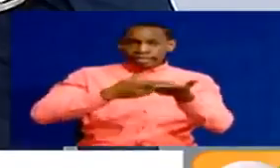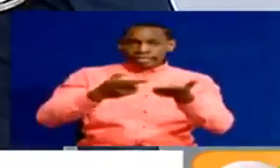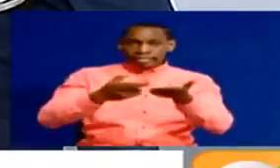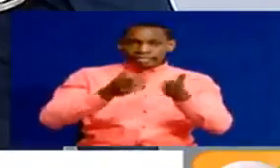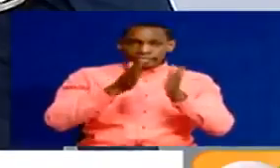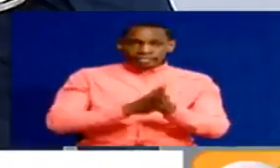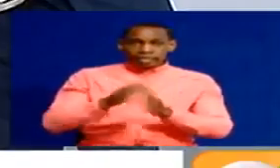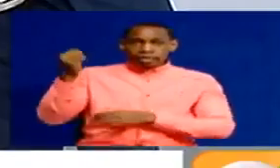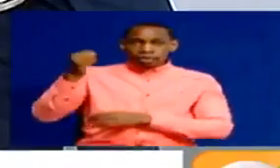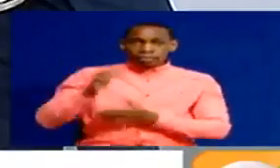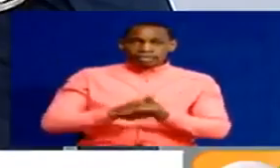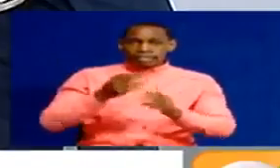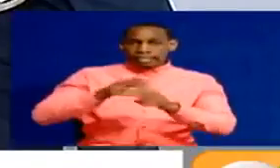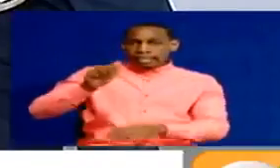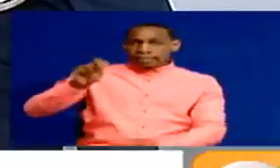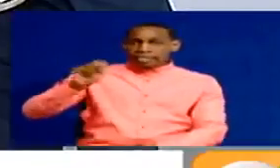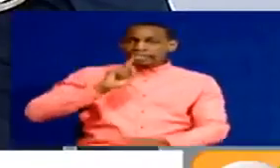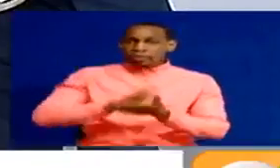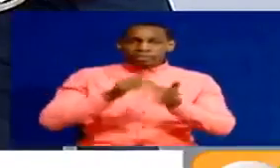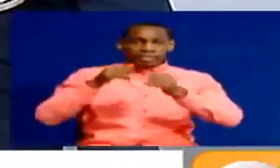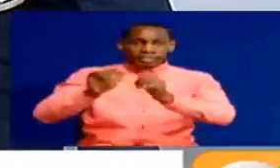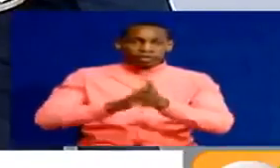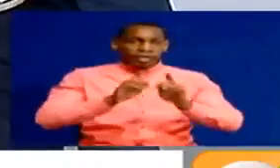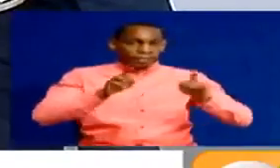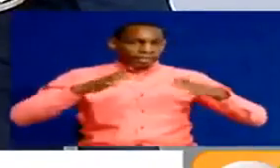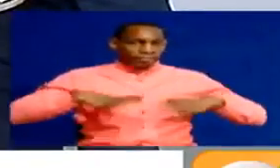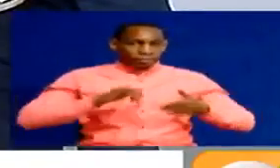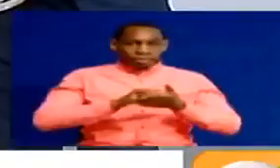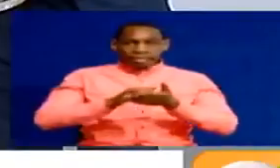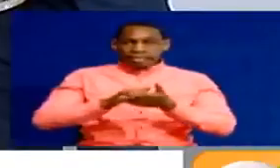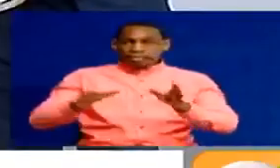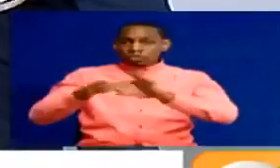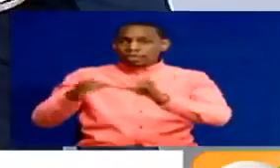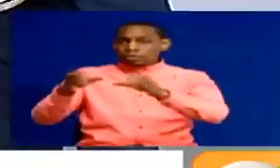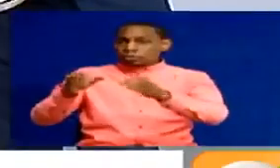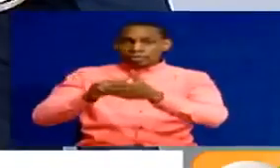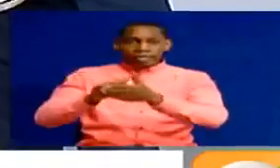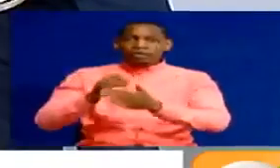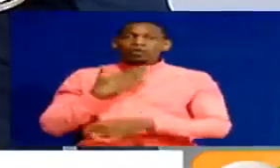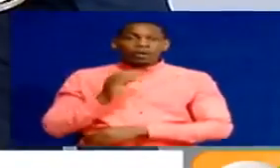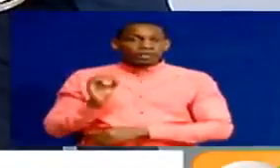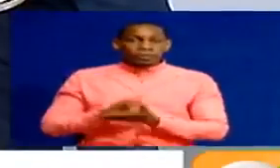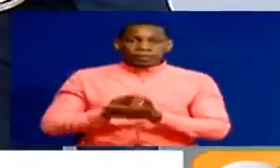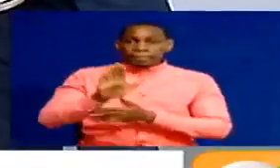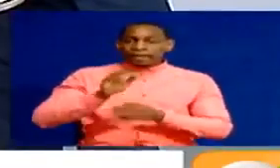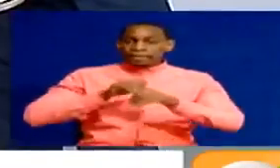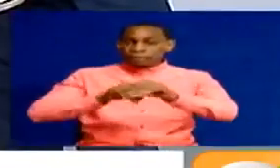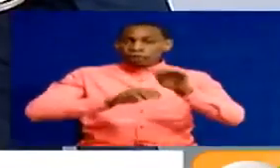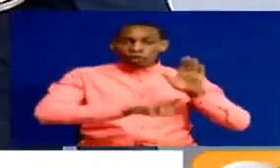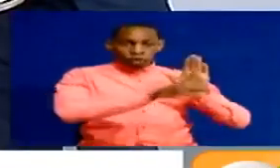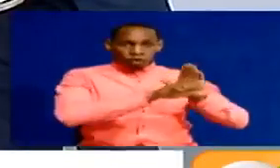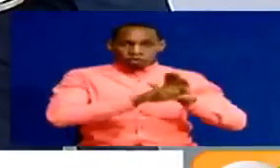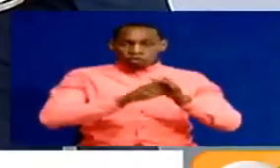vyama Anderito anasema kuwa ni la majaribio. Hata hivyo, Wakenya waliojipata kwenye vyama ambavyo hawamo wametakiwa kufuata